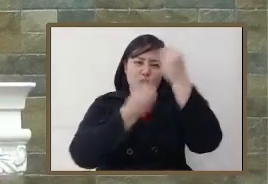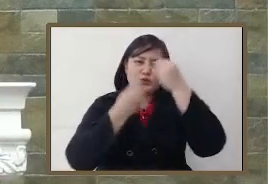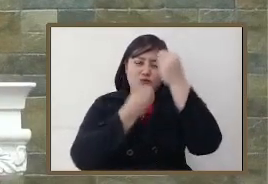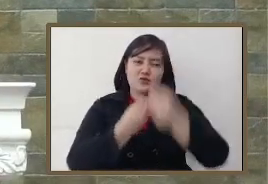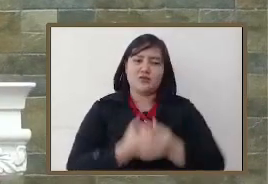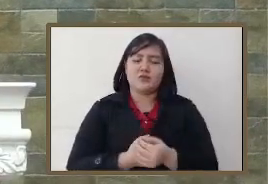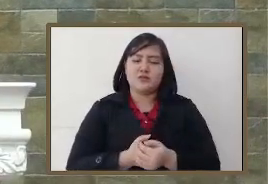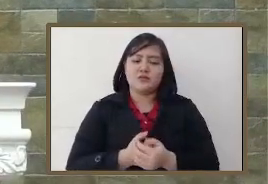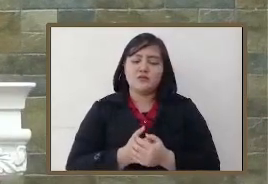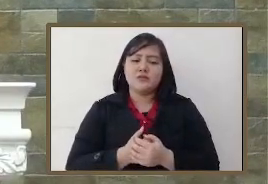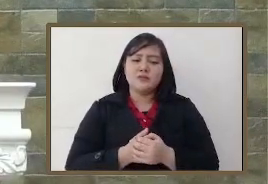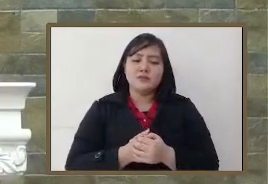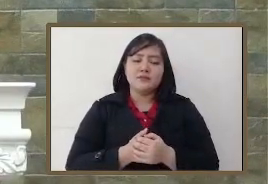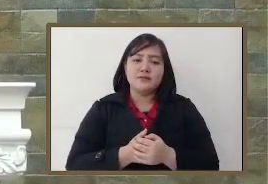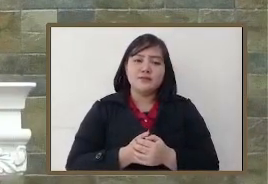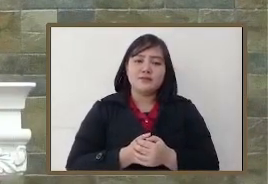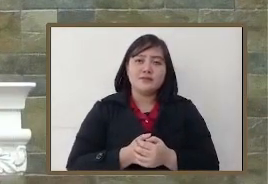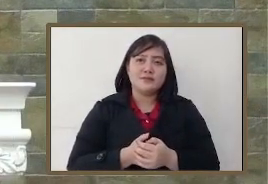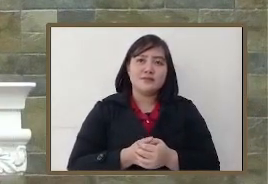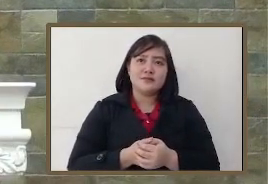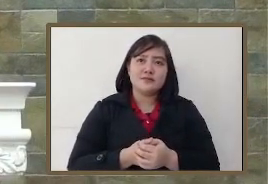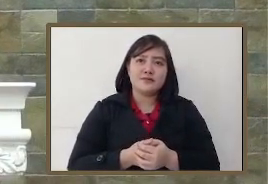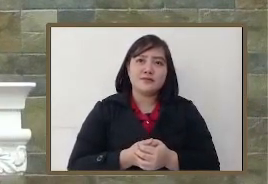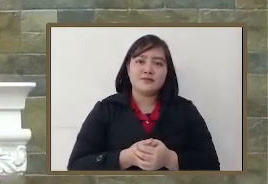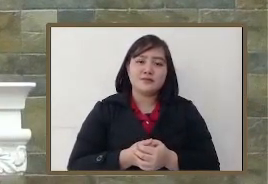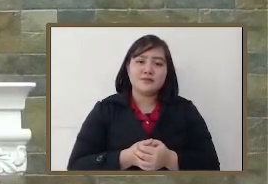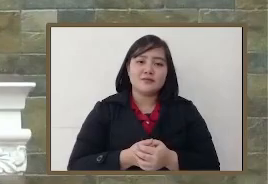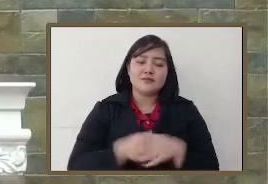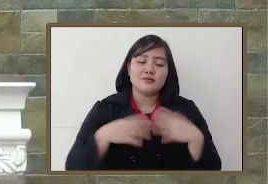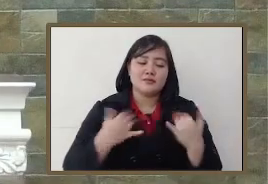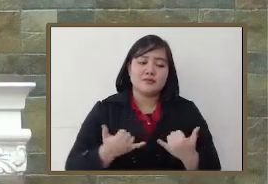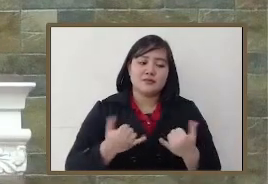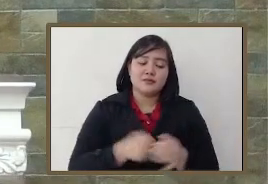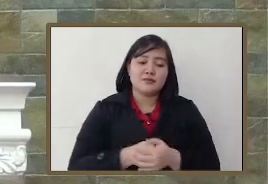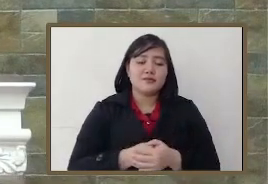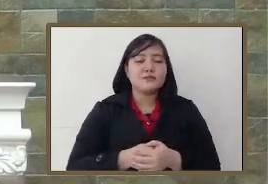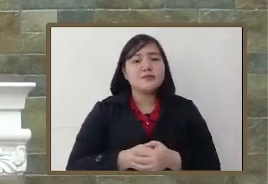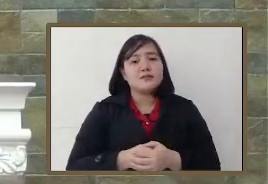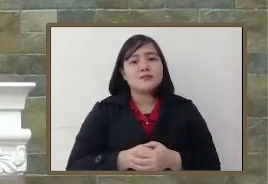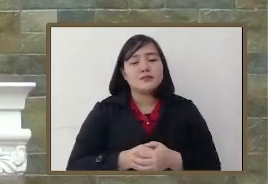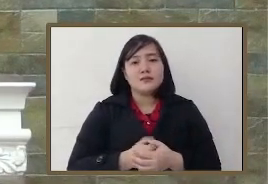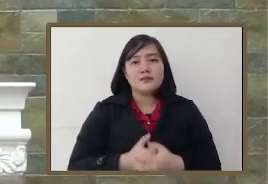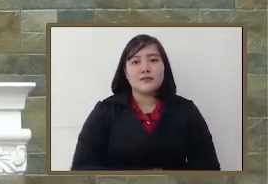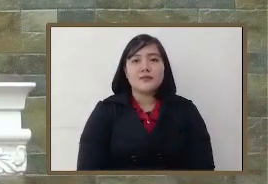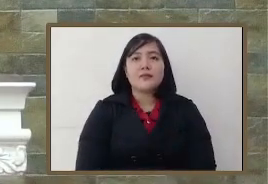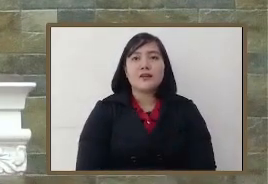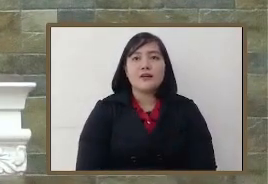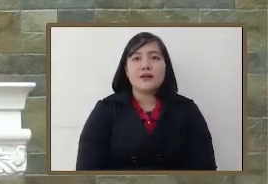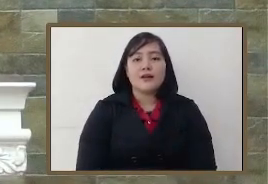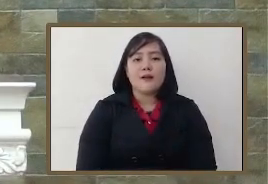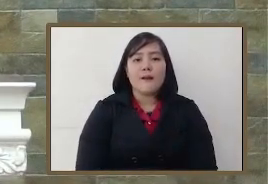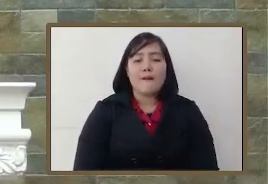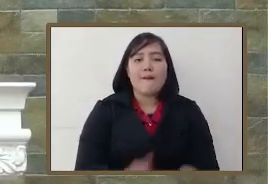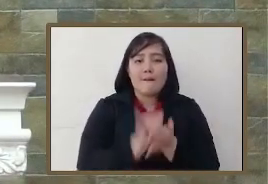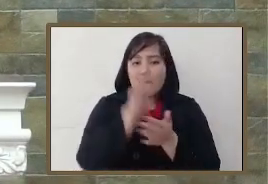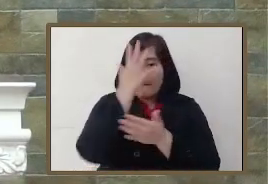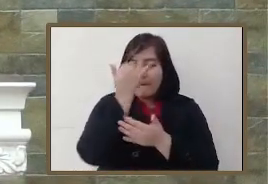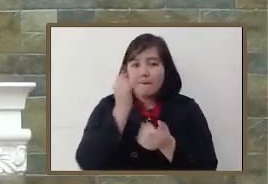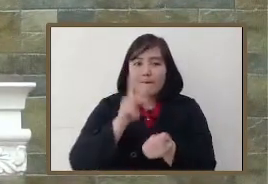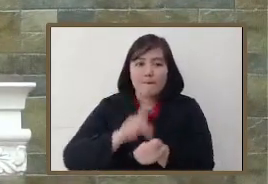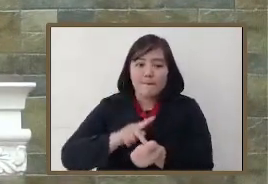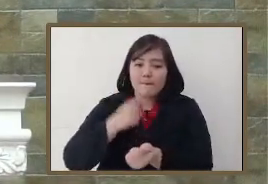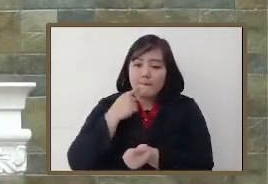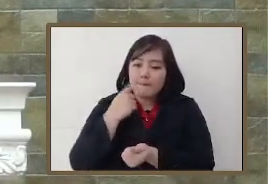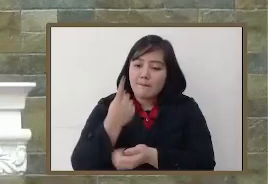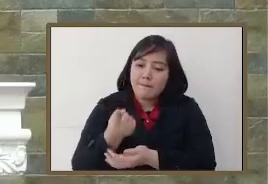itim. Alright? Now, let's go back to this, mga kapatid. You see, kaya nga sabi ni Paul dito, we have